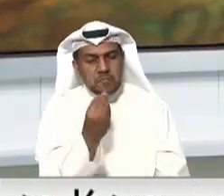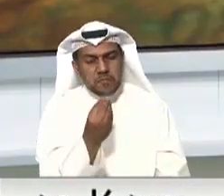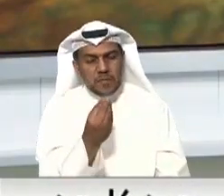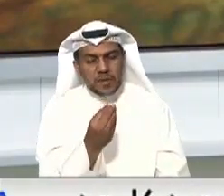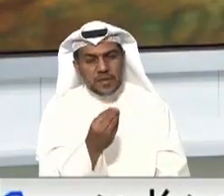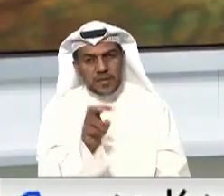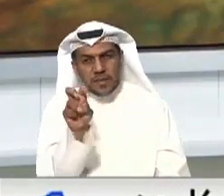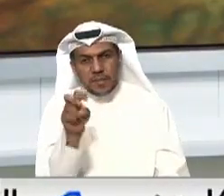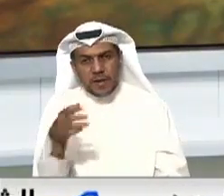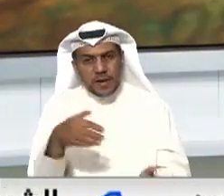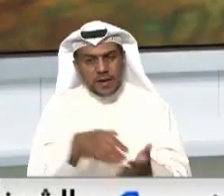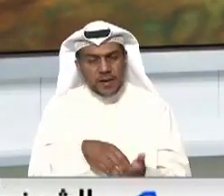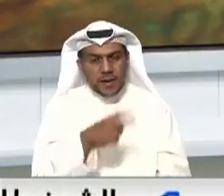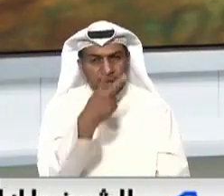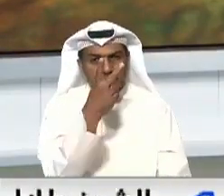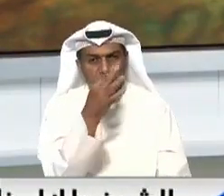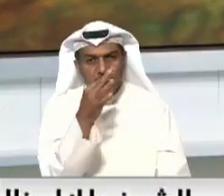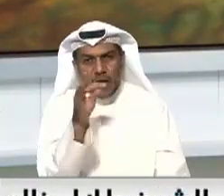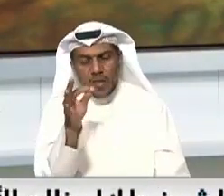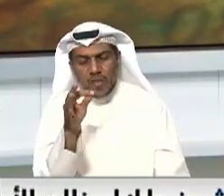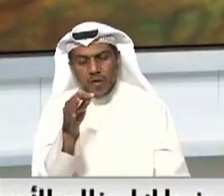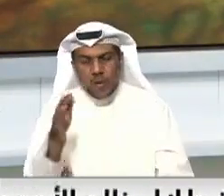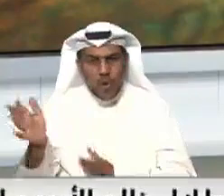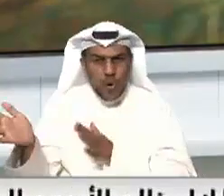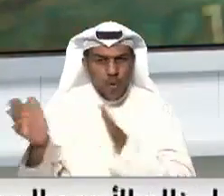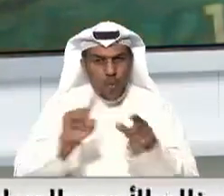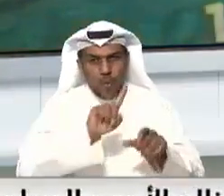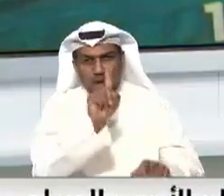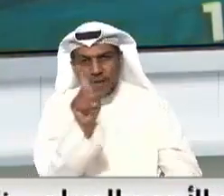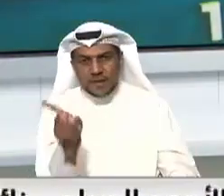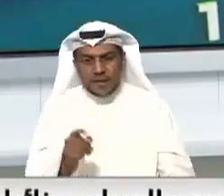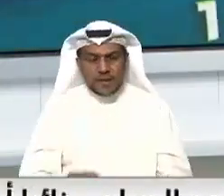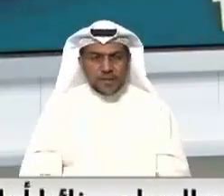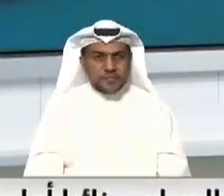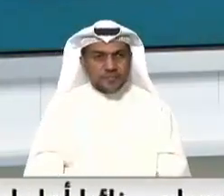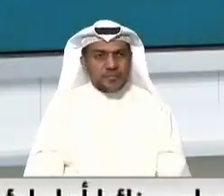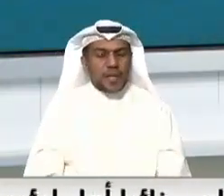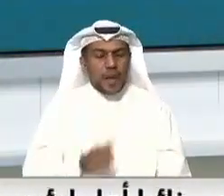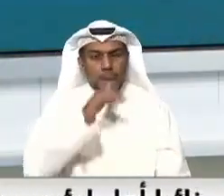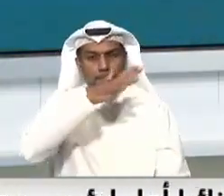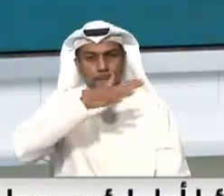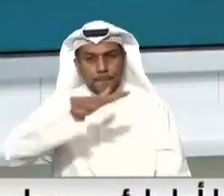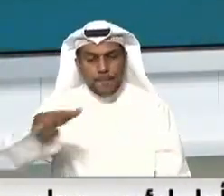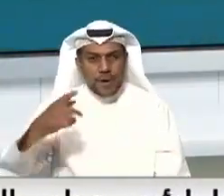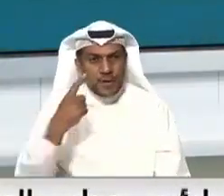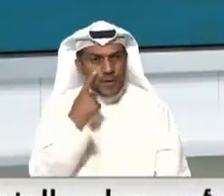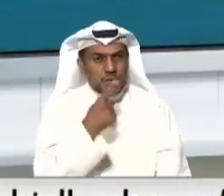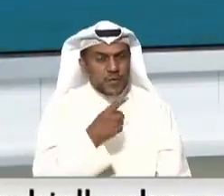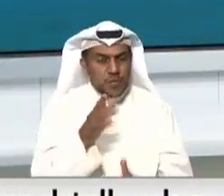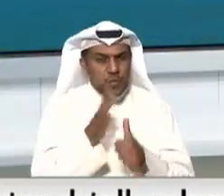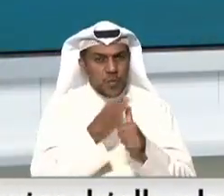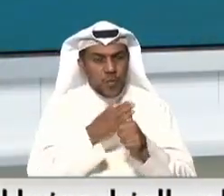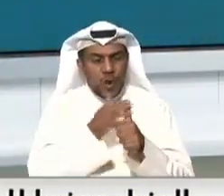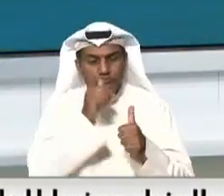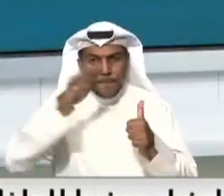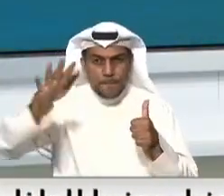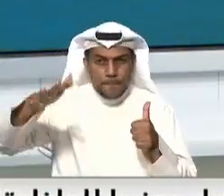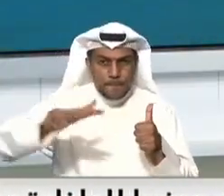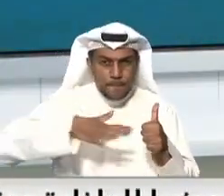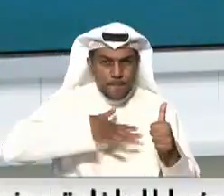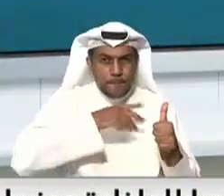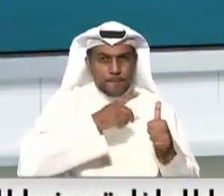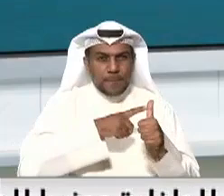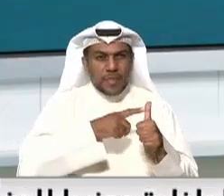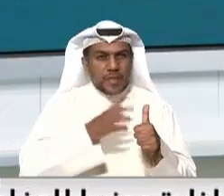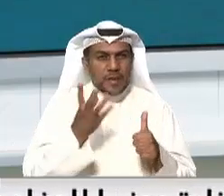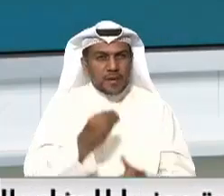الغد ما بين ثمانيه الى اثنين كيلو متر في الساعه الاجواء البحريه في يوم الغد البحر راح يكون خفيف الى معتدل موج يصل